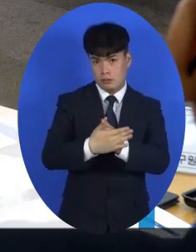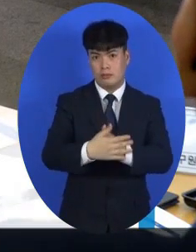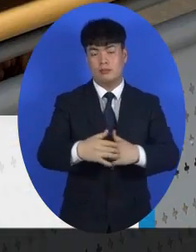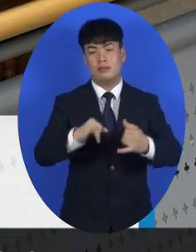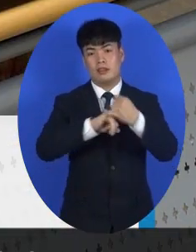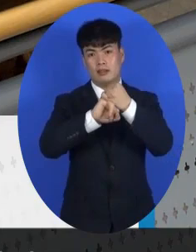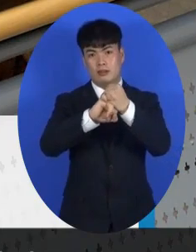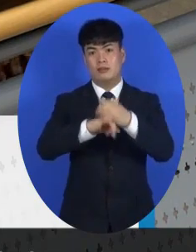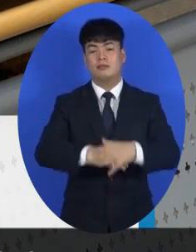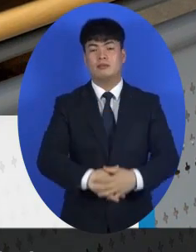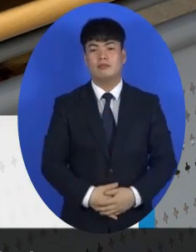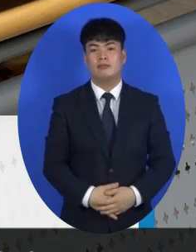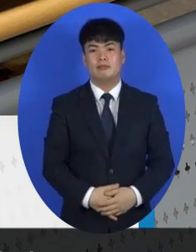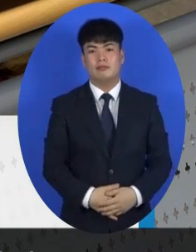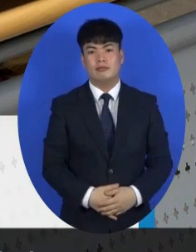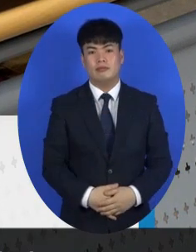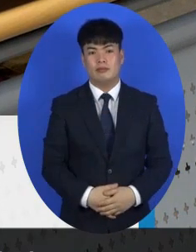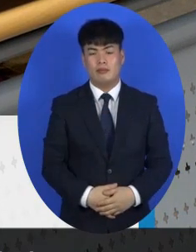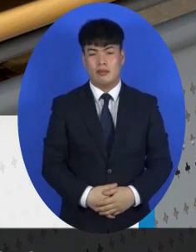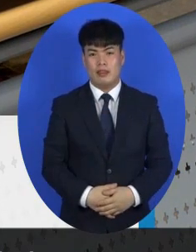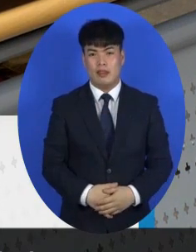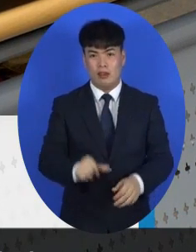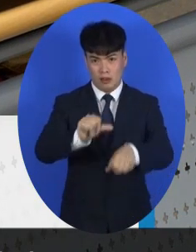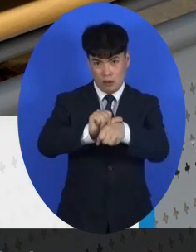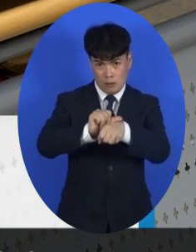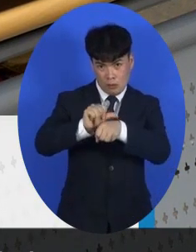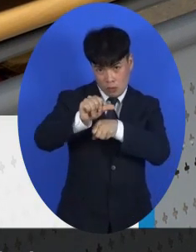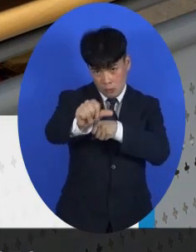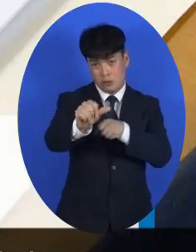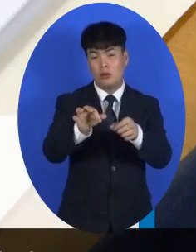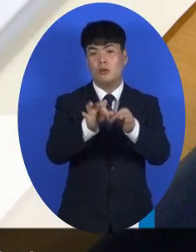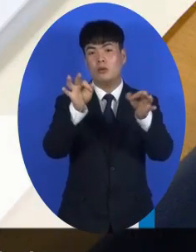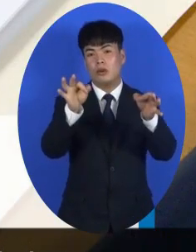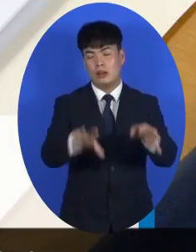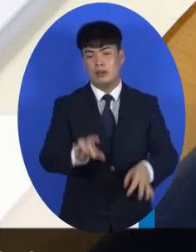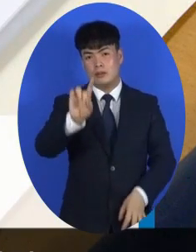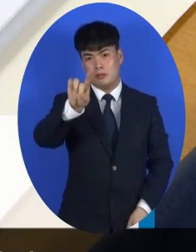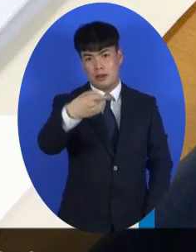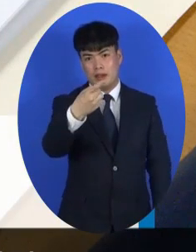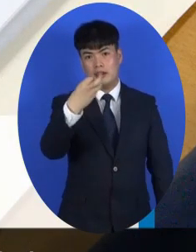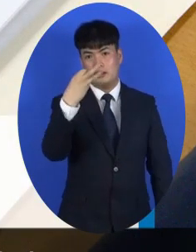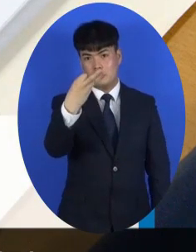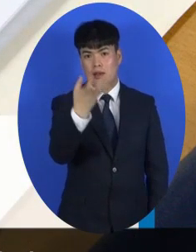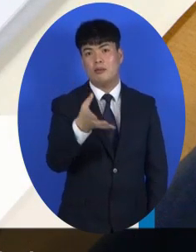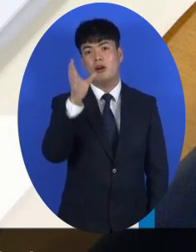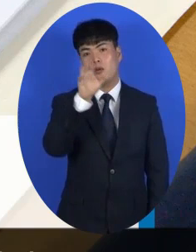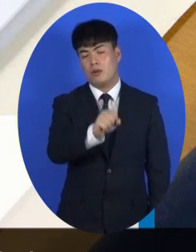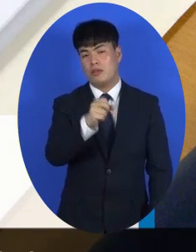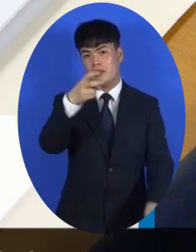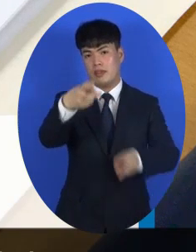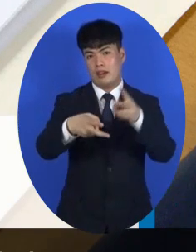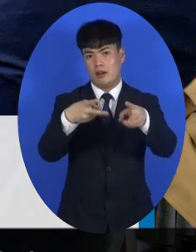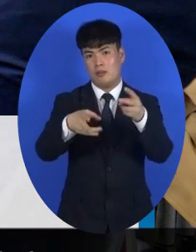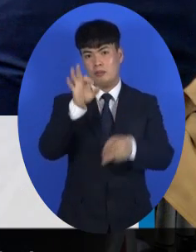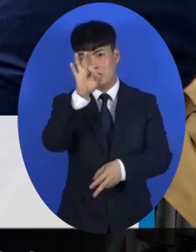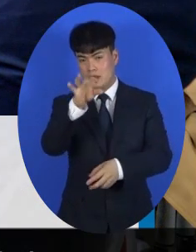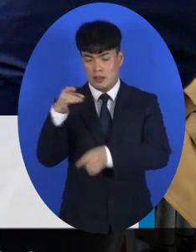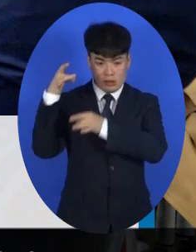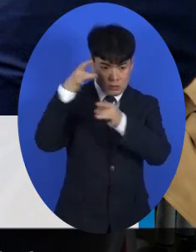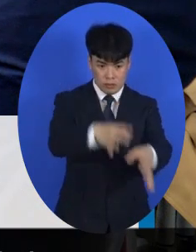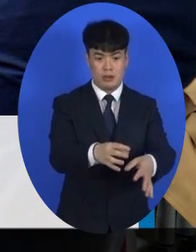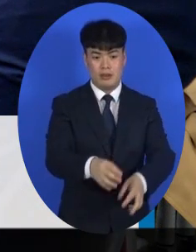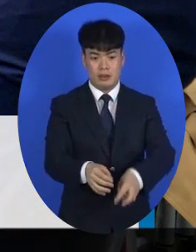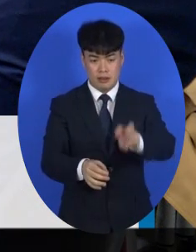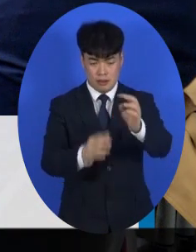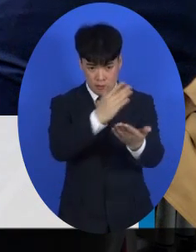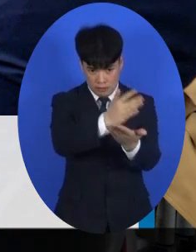했습니다. 한편 천안시는 앞으로 5년 동안 총 113억 원의 사업비를 투입해 추가로 30개 과제를